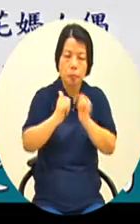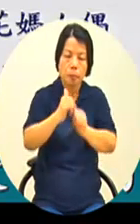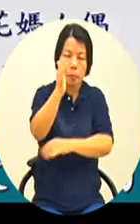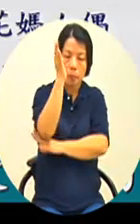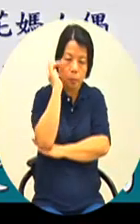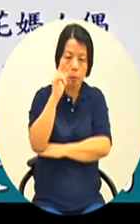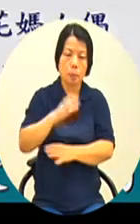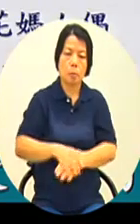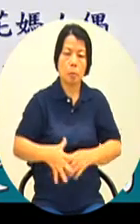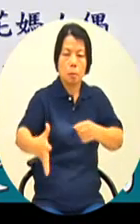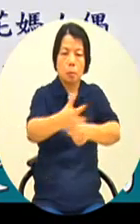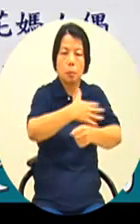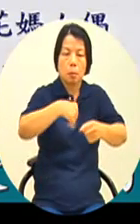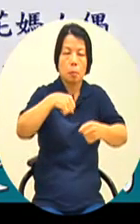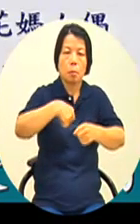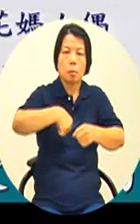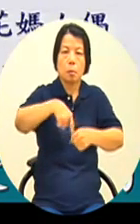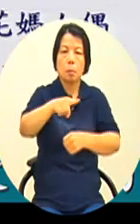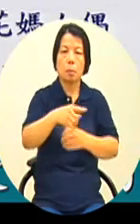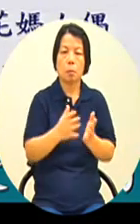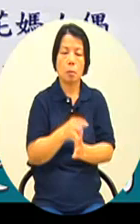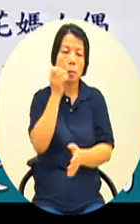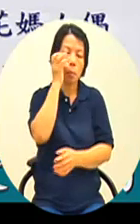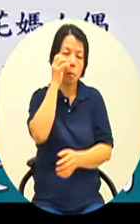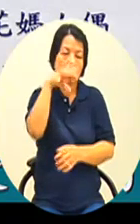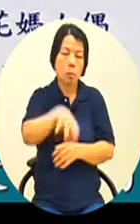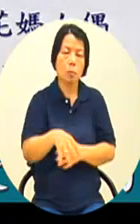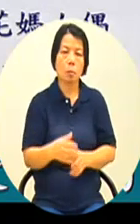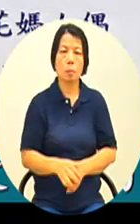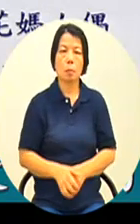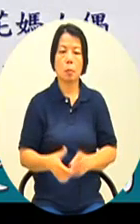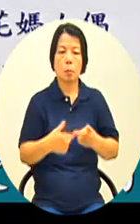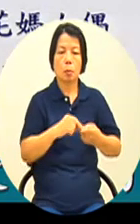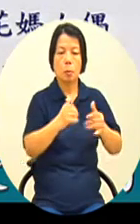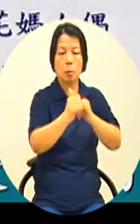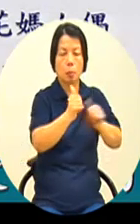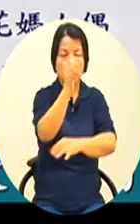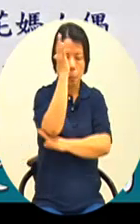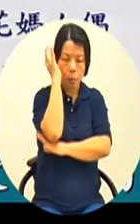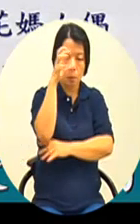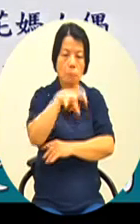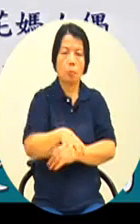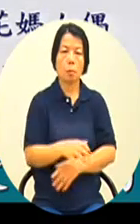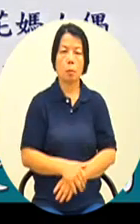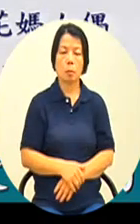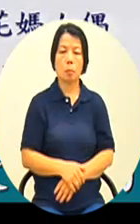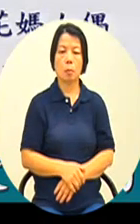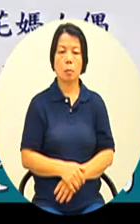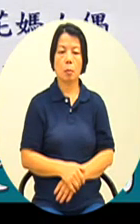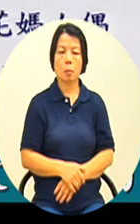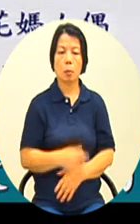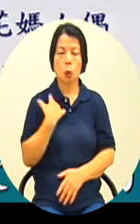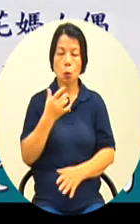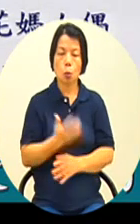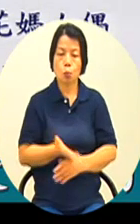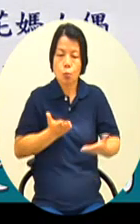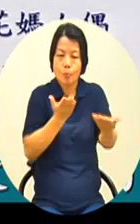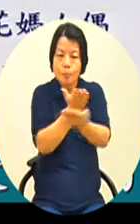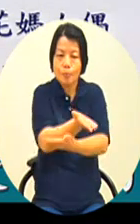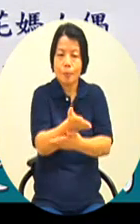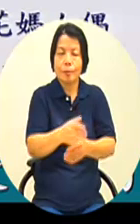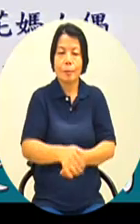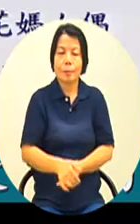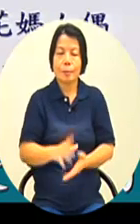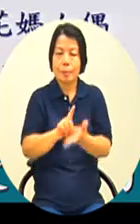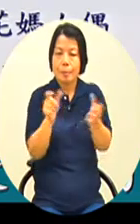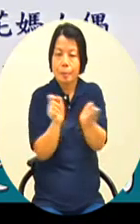台湾的诶观光局也好，也是因的民政局啊，啊无你过来阮这边，我过来这边，暂时